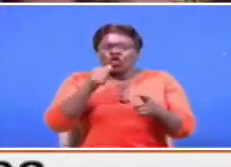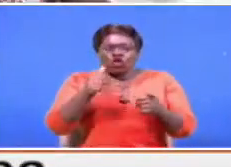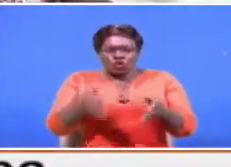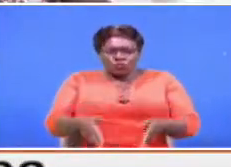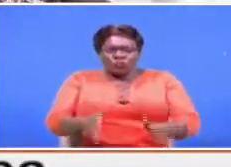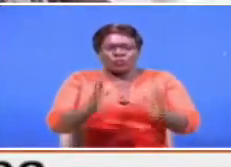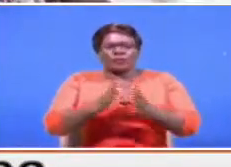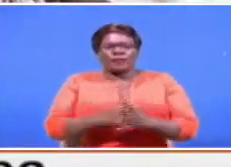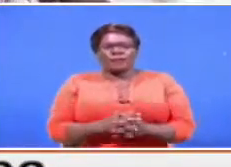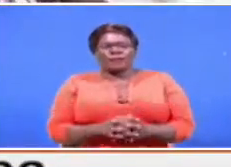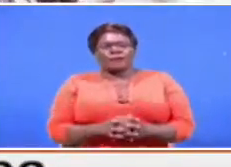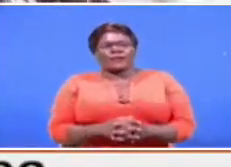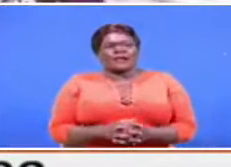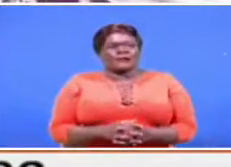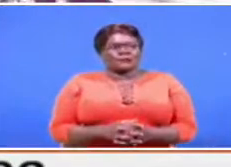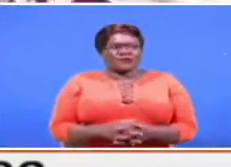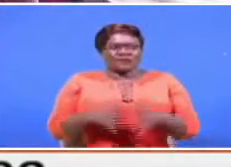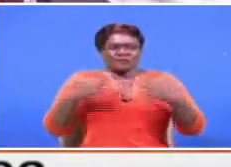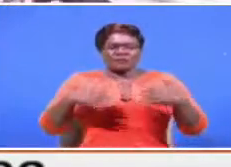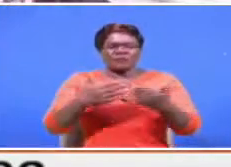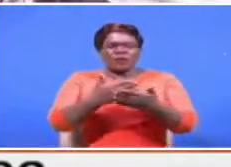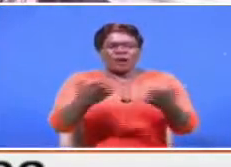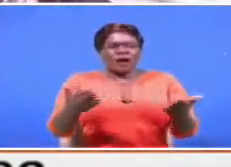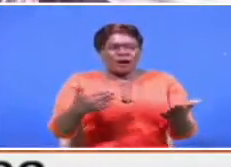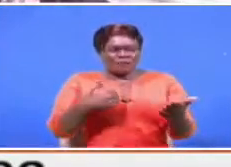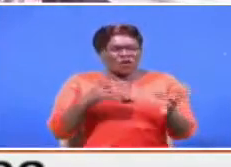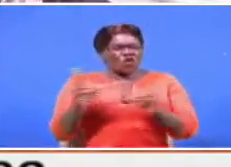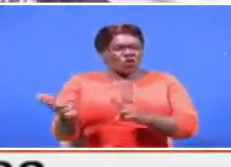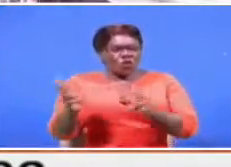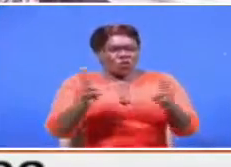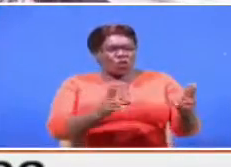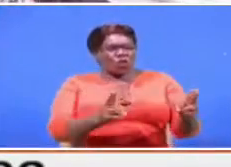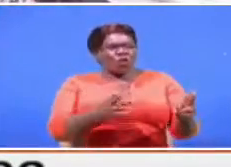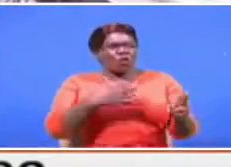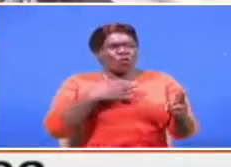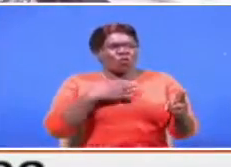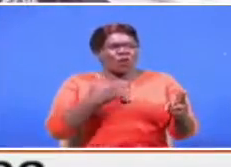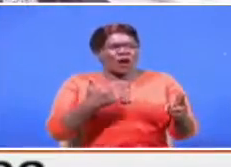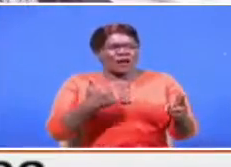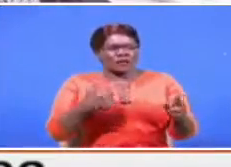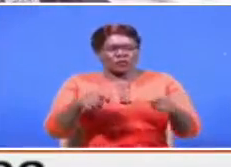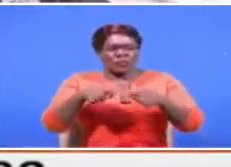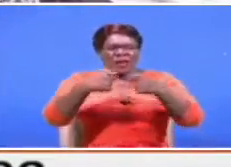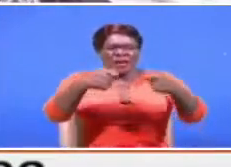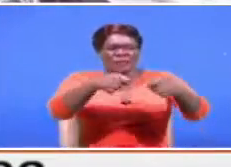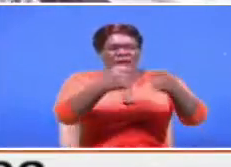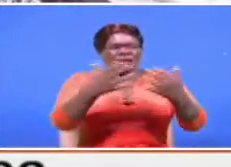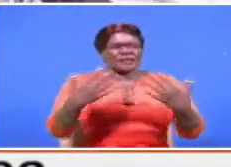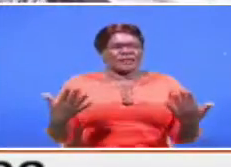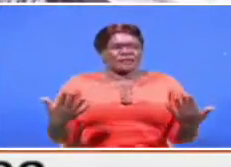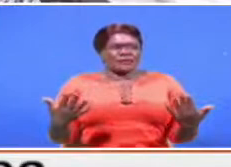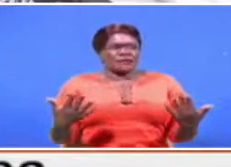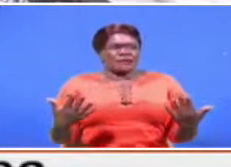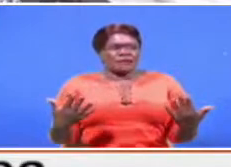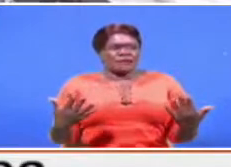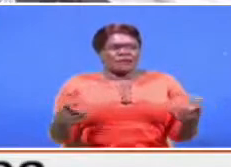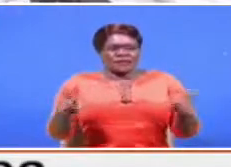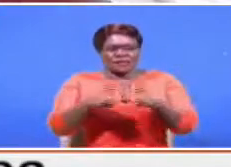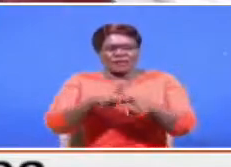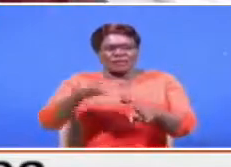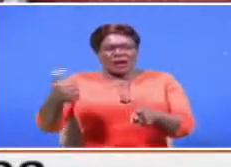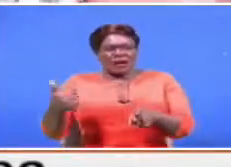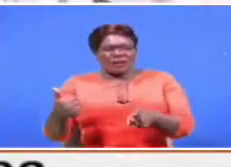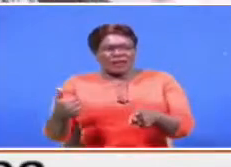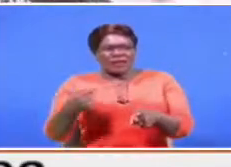lami. Na hapo unaona watu wako na desturi ati wanataka Busia ibaki vile vile. Hata wengine